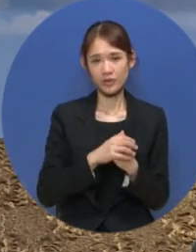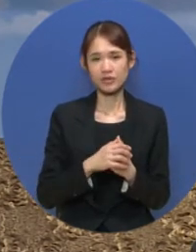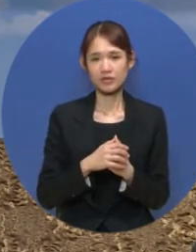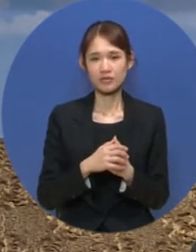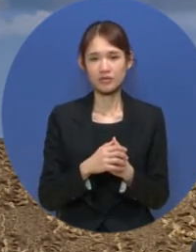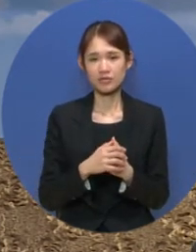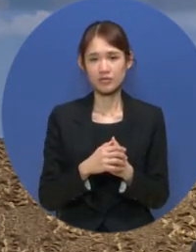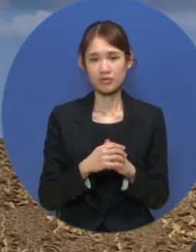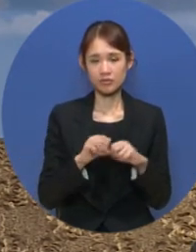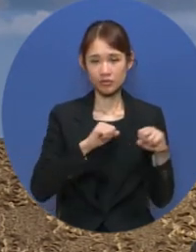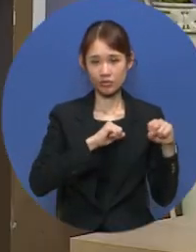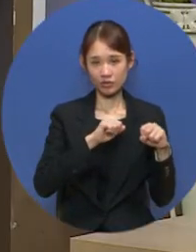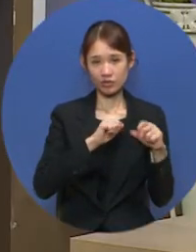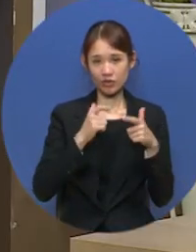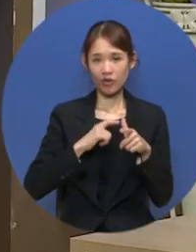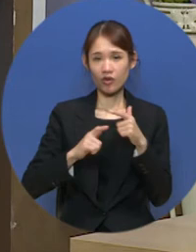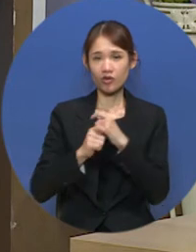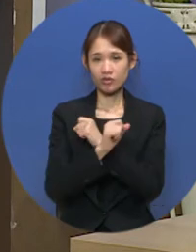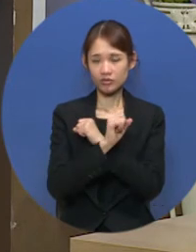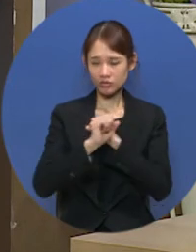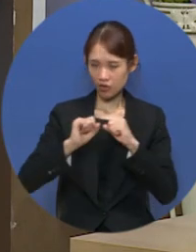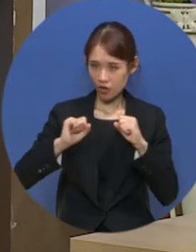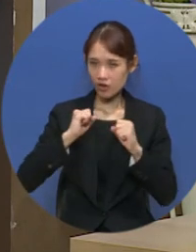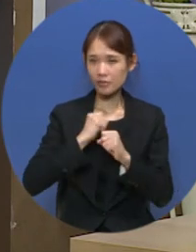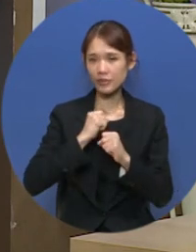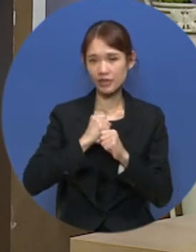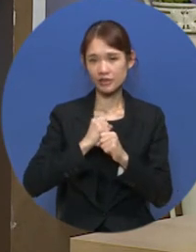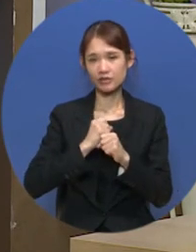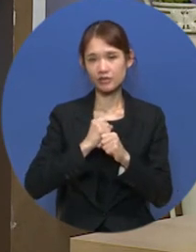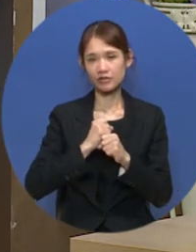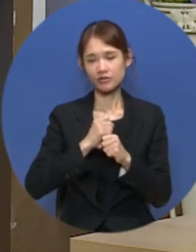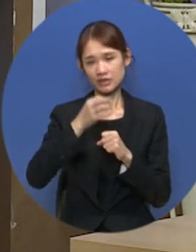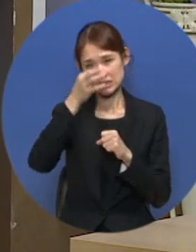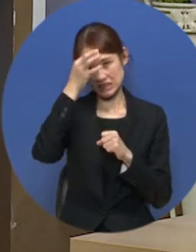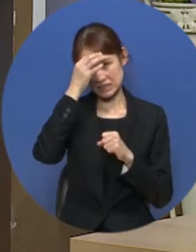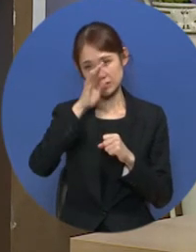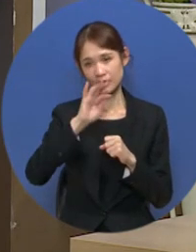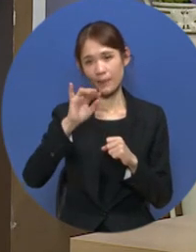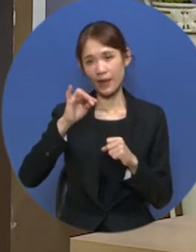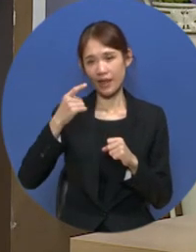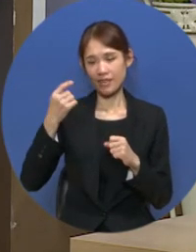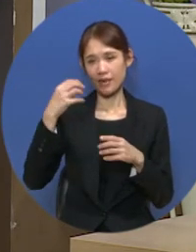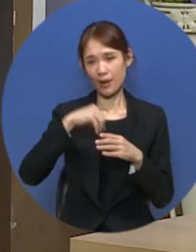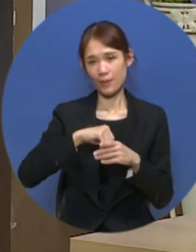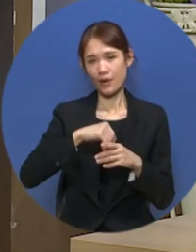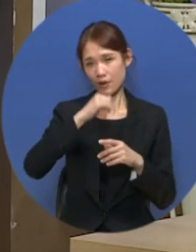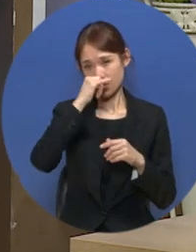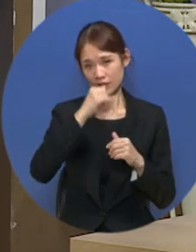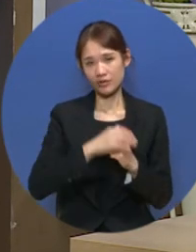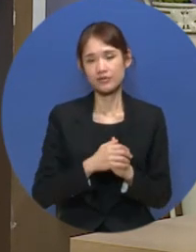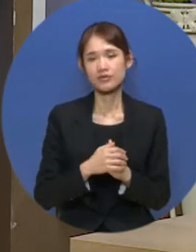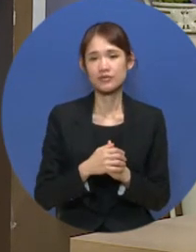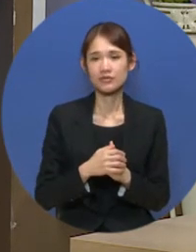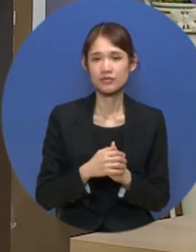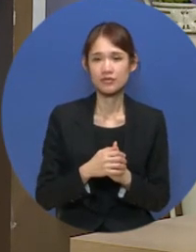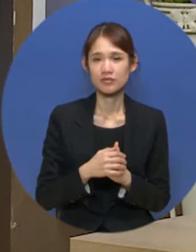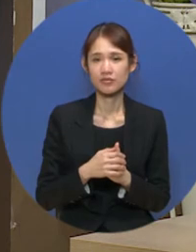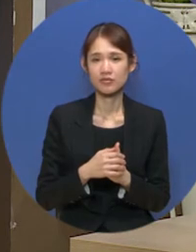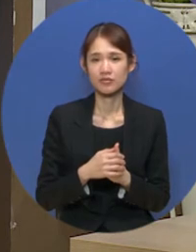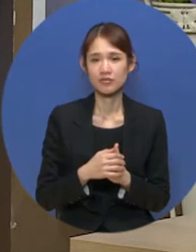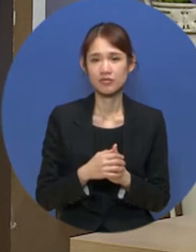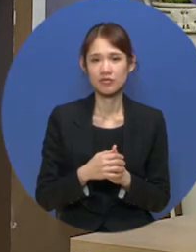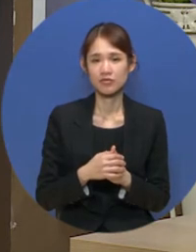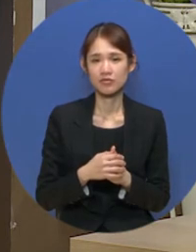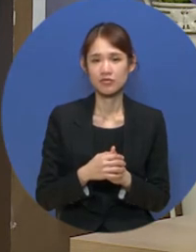네. 그러니까 그 활동 범위가 더 넓어질 네. 수 있게끔 네. 만들어진 이제 또 기능성 밴드가 되겠네요. 근데